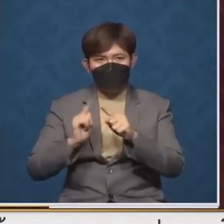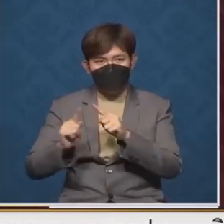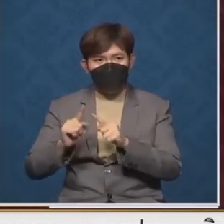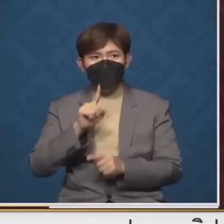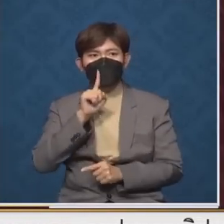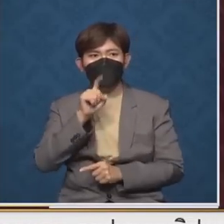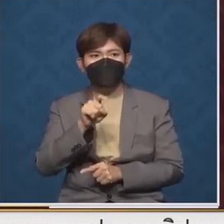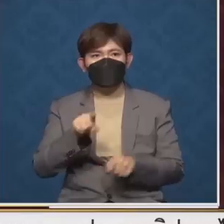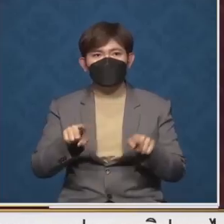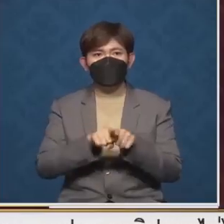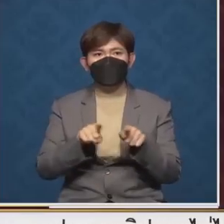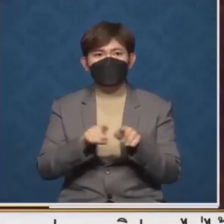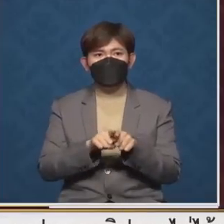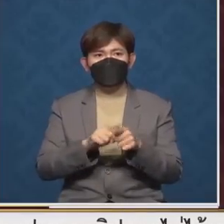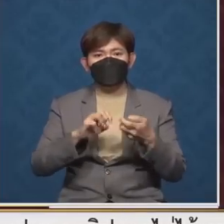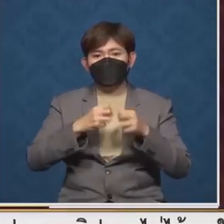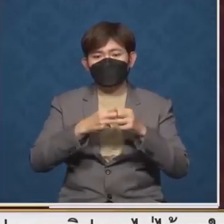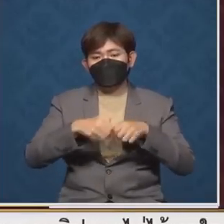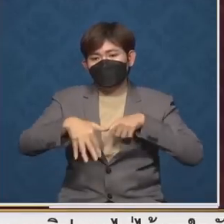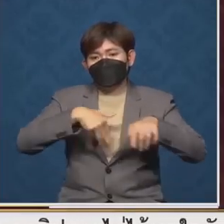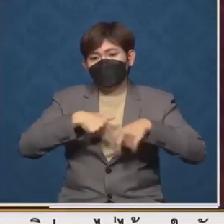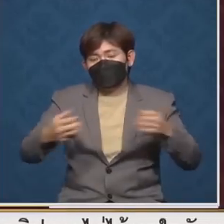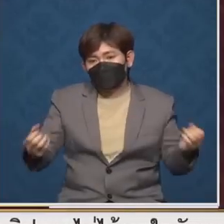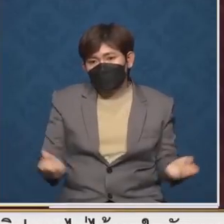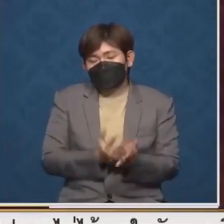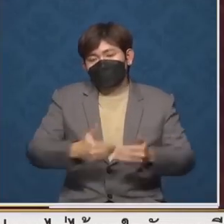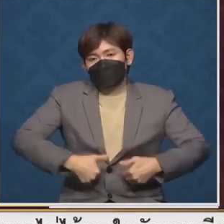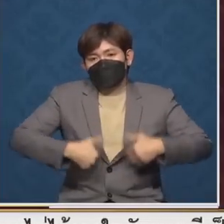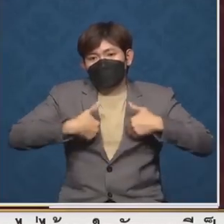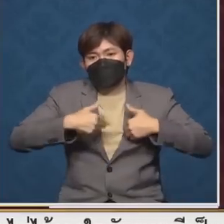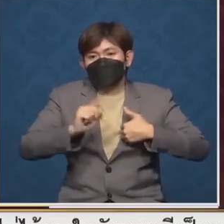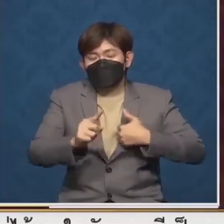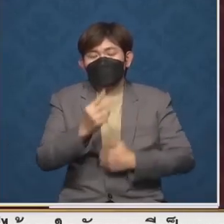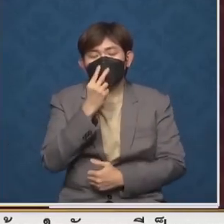านว่ามัตรมือ มตรเท้า อุดจมูก ให้คนทายตายครัไปดูครั แผนต่ไปครับ